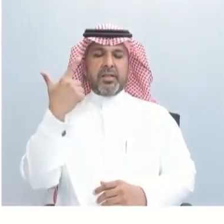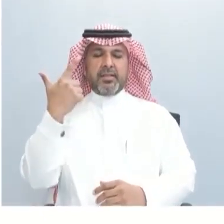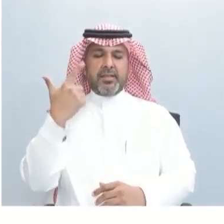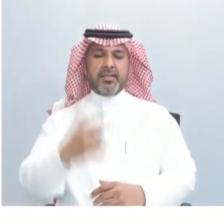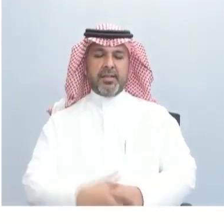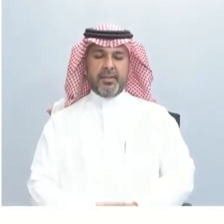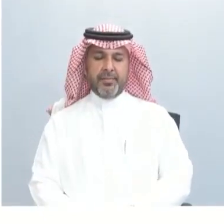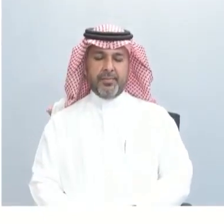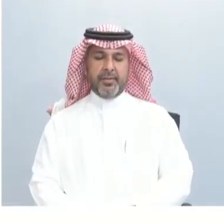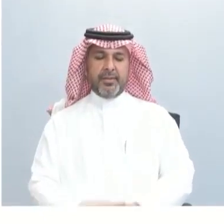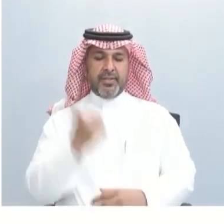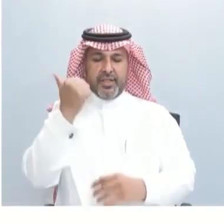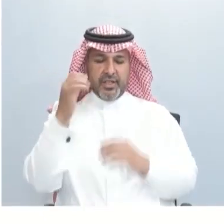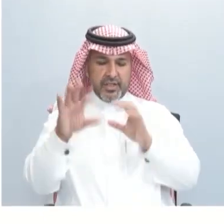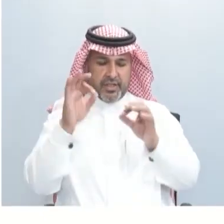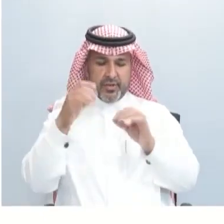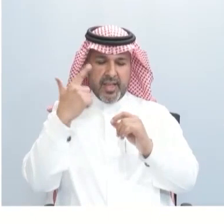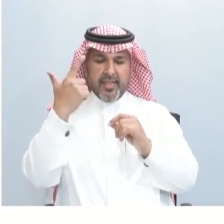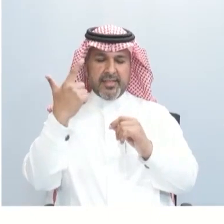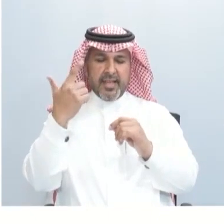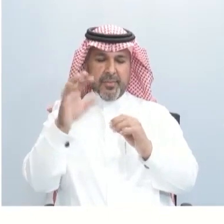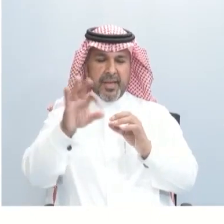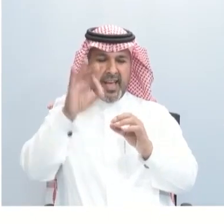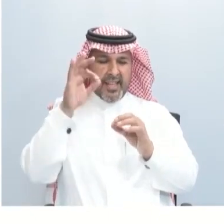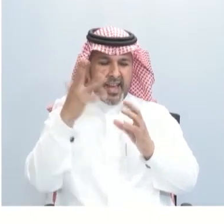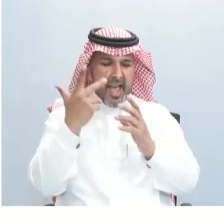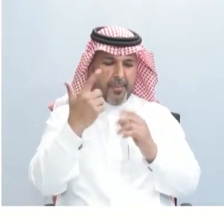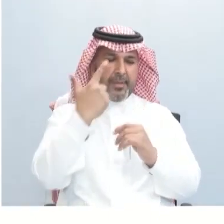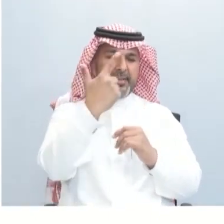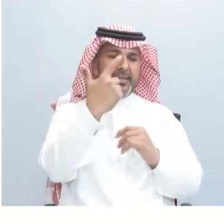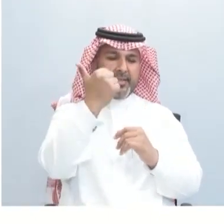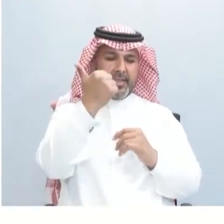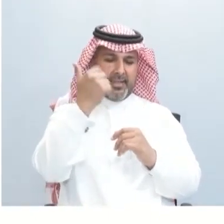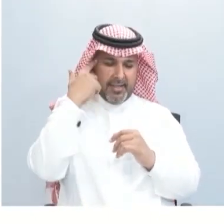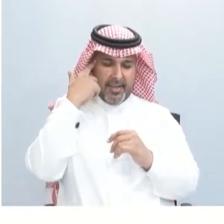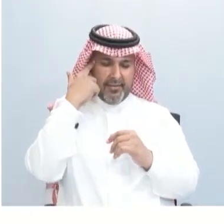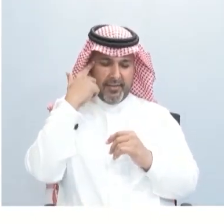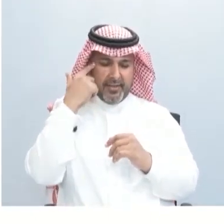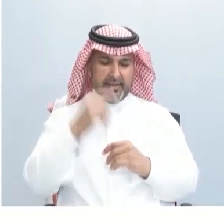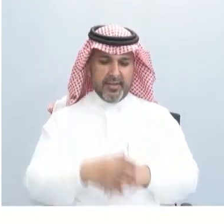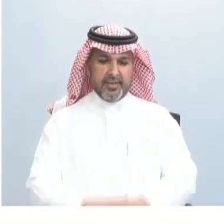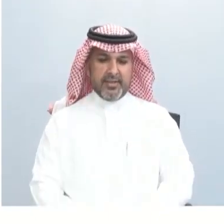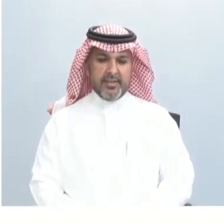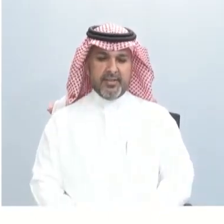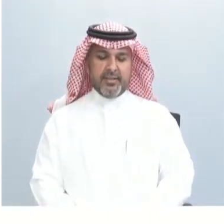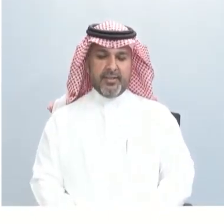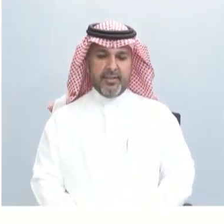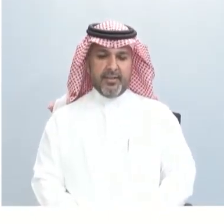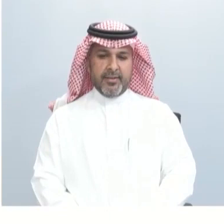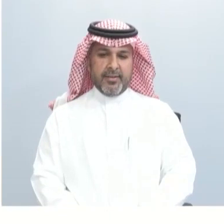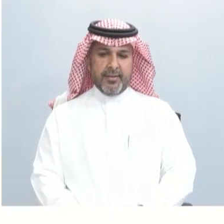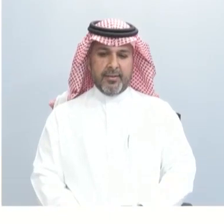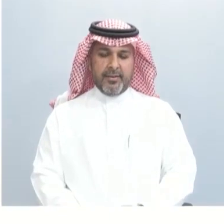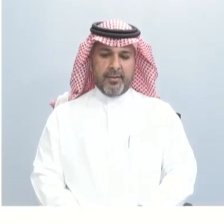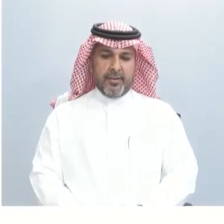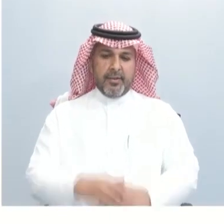لاختيار سته جوائز يعني عندنا طريقه الاختيار من الجوائز ست طرق اذا